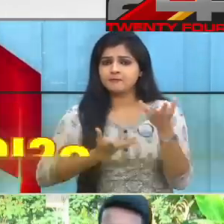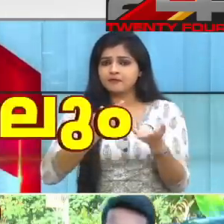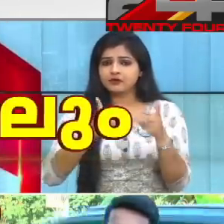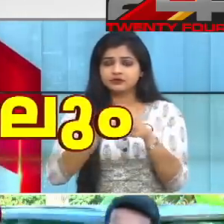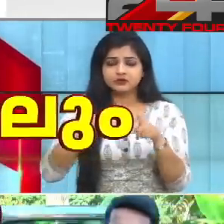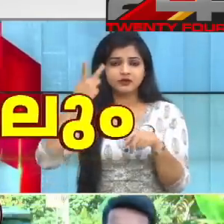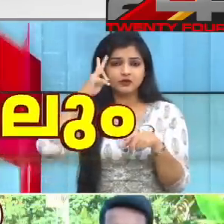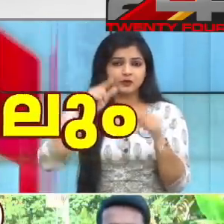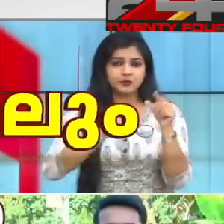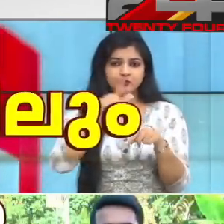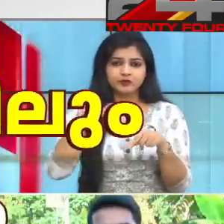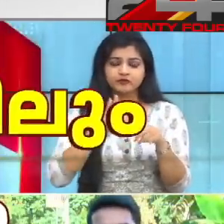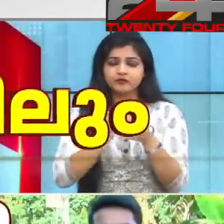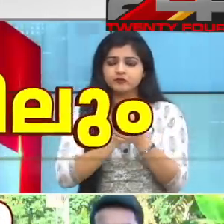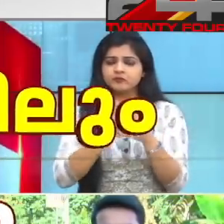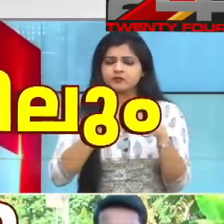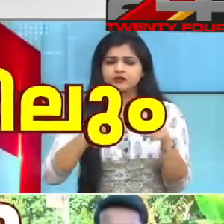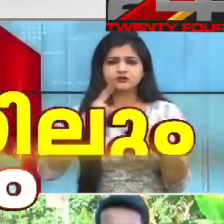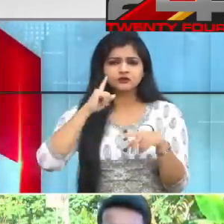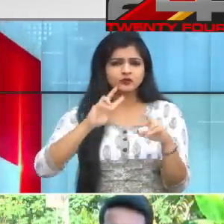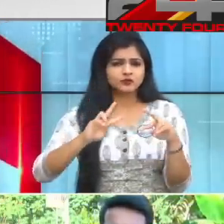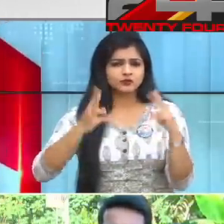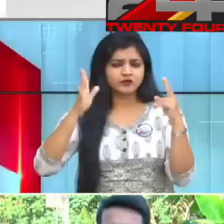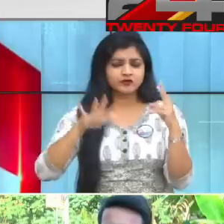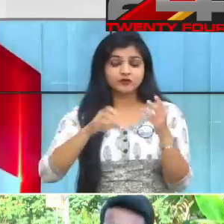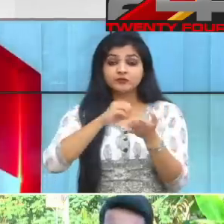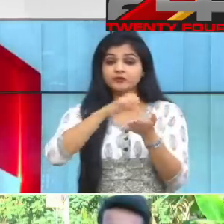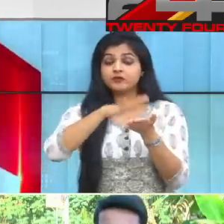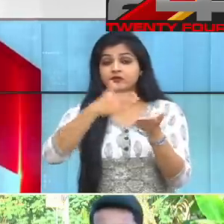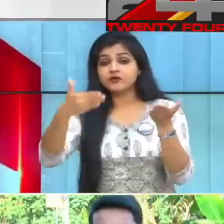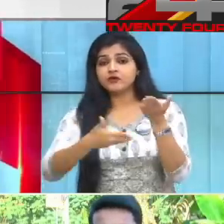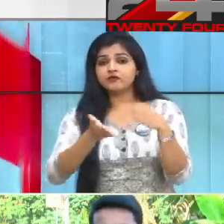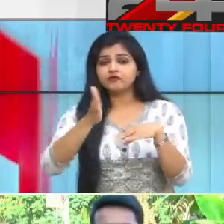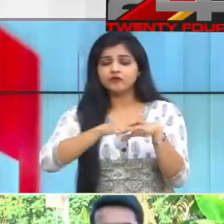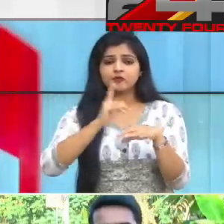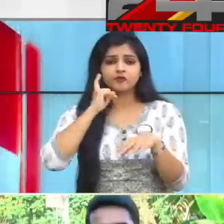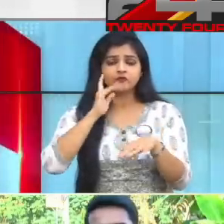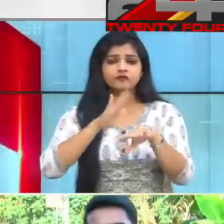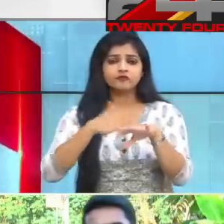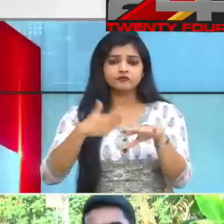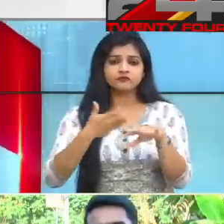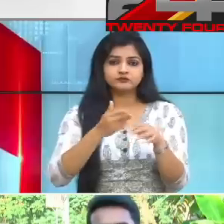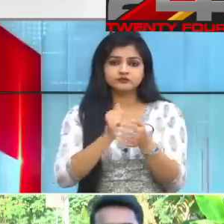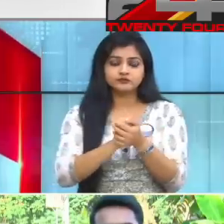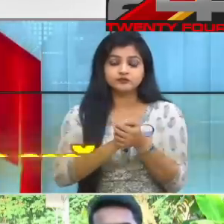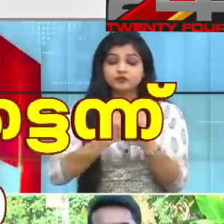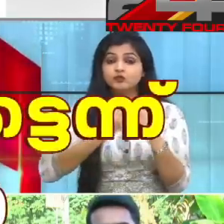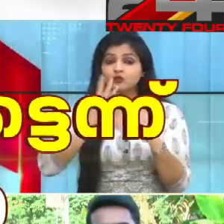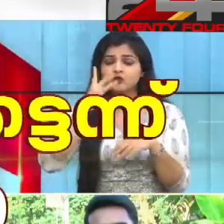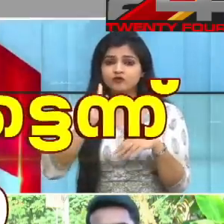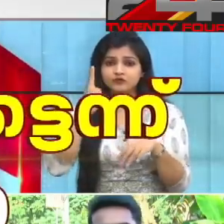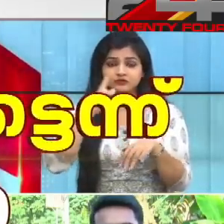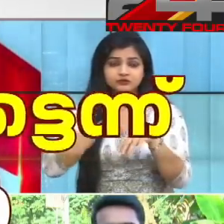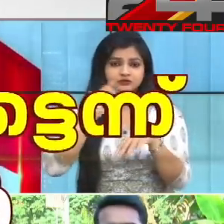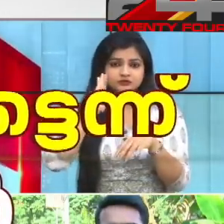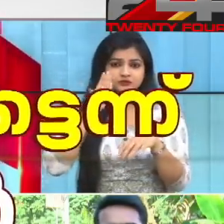നാട്ടുകാർ വിചാരിച്ചു. പക്ഷേ ഒരു അസാധാരണ ശബ്ദമാണ് ഭൂമിയിൽ നിന്നും ഈ നാട്ടുകാർ അനുഭവപ്പെട്ടത്. ഈ രാവിലെ ആദ്യഘട്ടത്തിൽ ഇത്രയൊരു